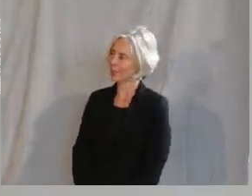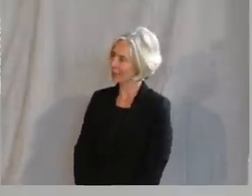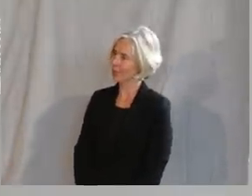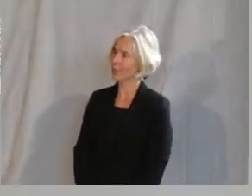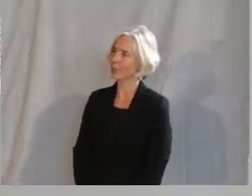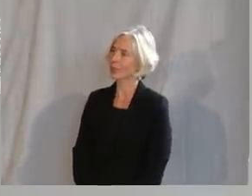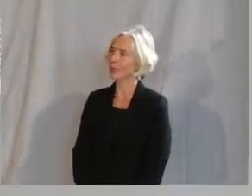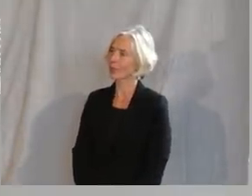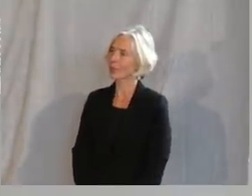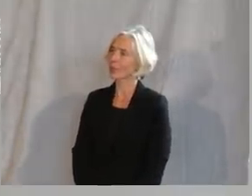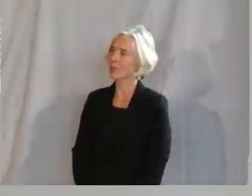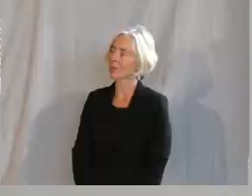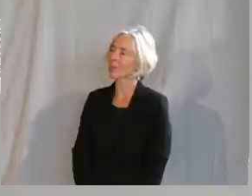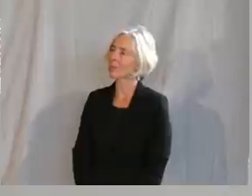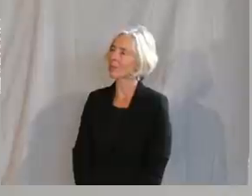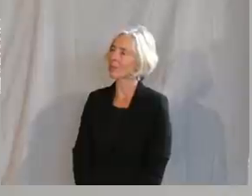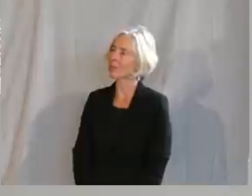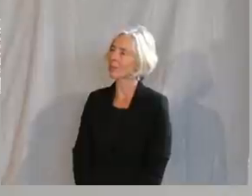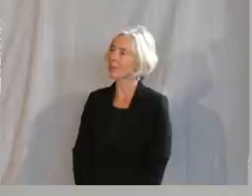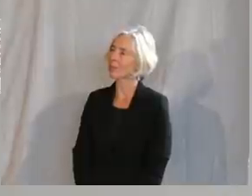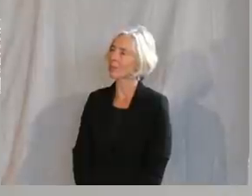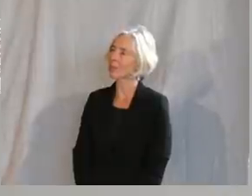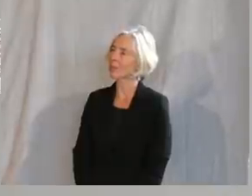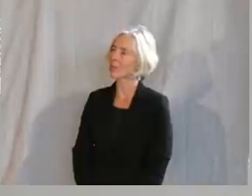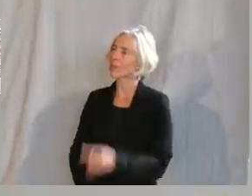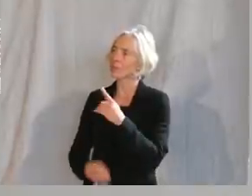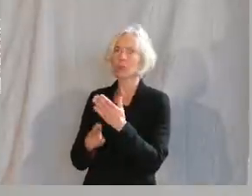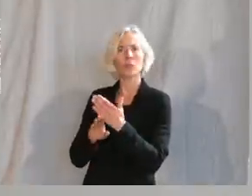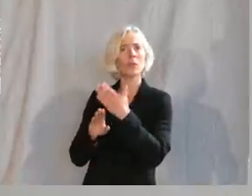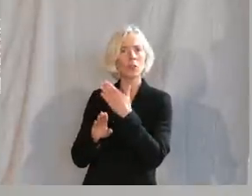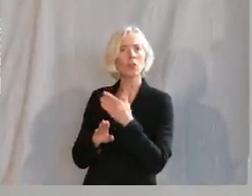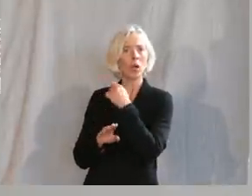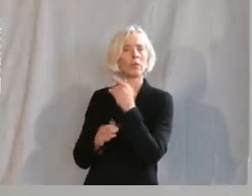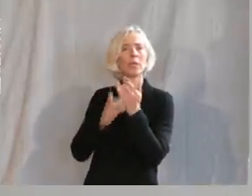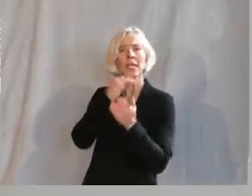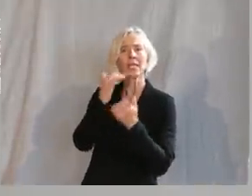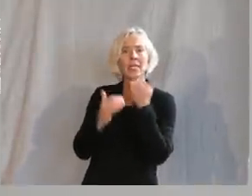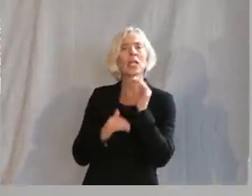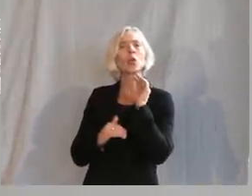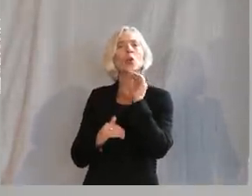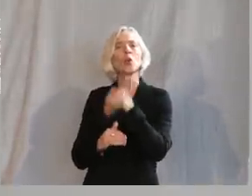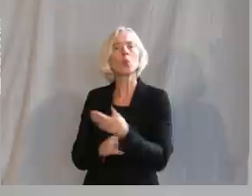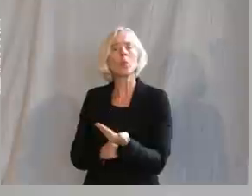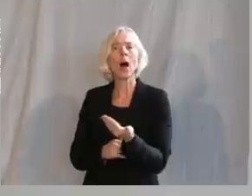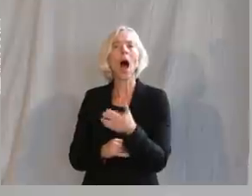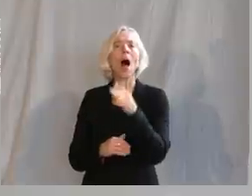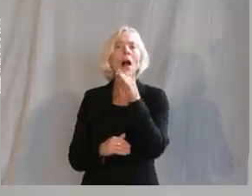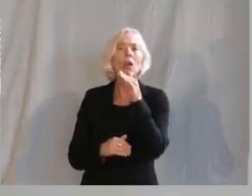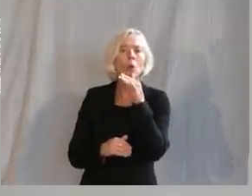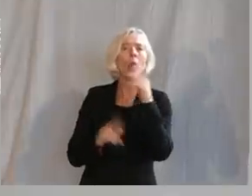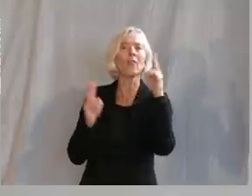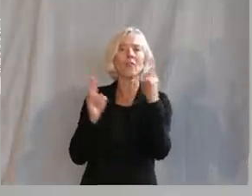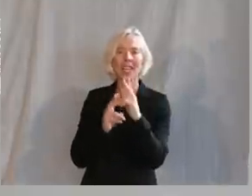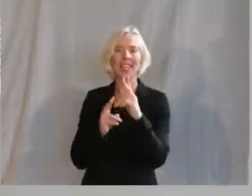ab Donnerstag geltenden Einschränkungen, was den Alkoholverkauf angeht, in konzessionierten Gaststätten, haben Sie gesagt, ist es noch